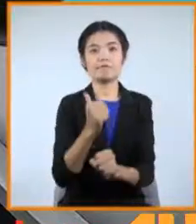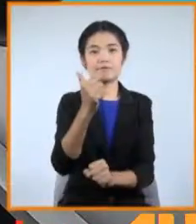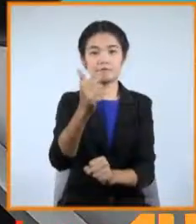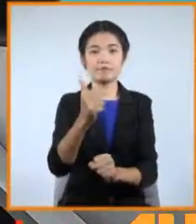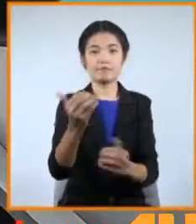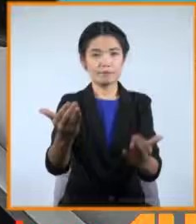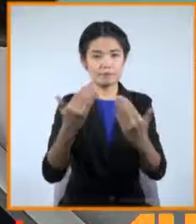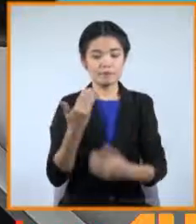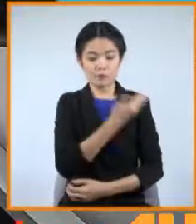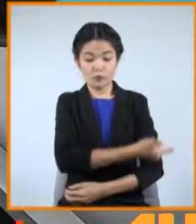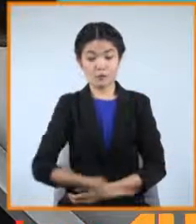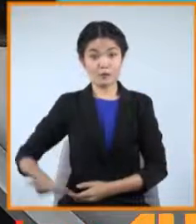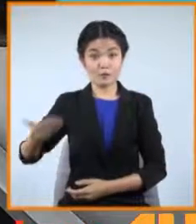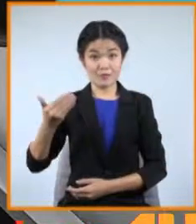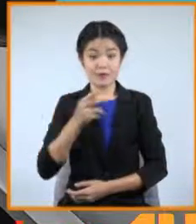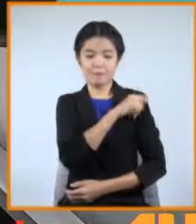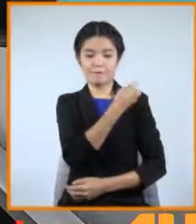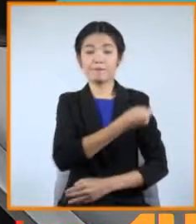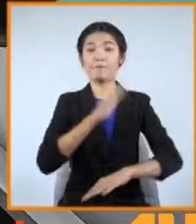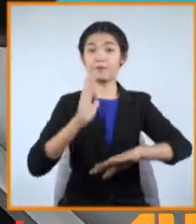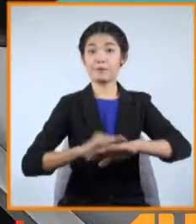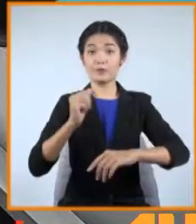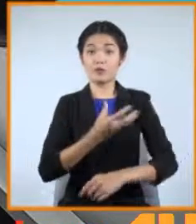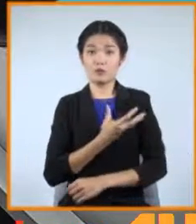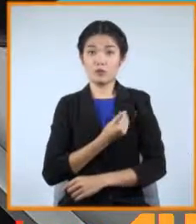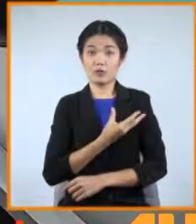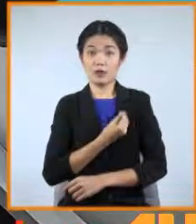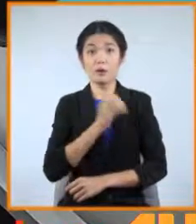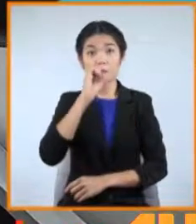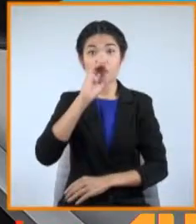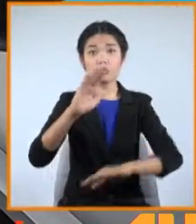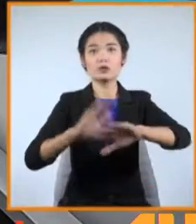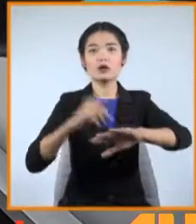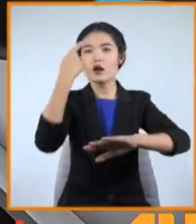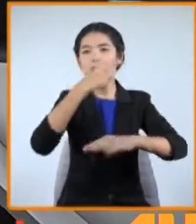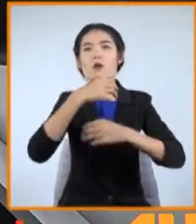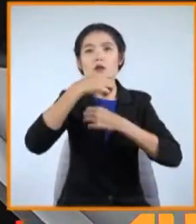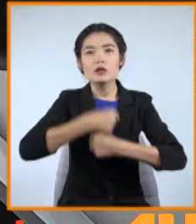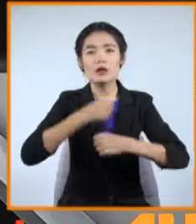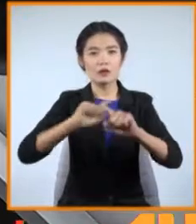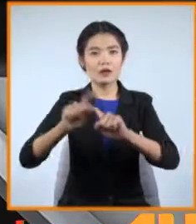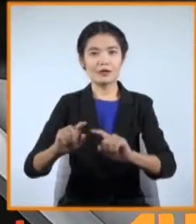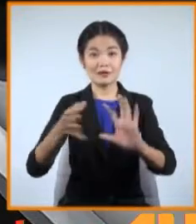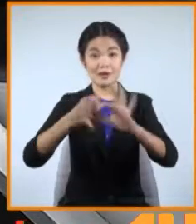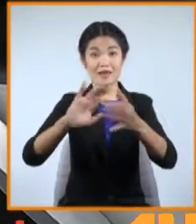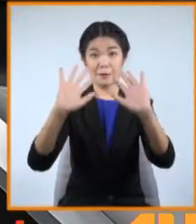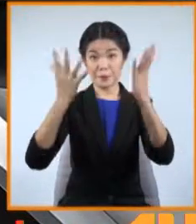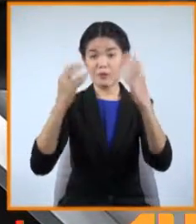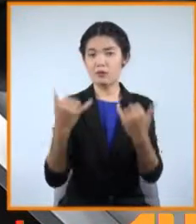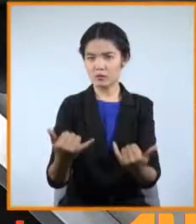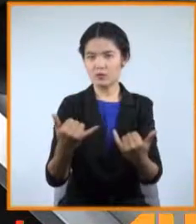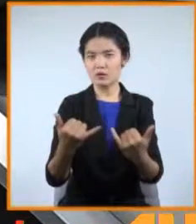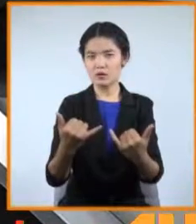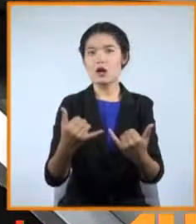ยังอยู่ในเรื่องของสุขภาพค่ะโดยเฉพาะแพทย์ผู้เชี่ยวชาญโรคหัวใจออกมาเตือนผู้สูงอายุเชียร์กีฬาโอลิมปิกในช่วงนี้ให้